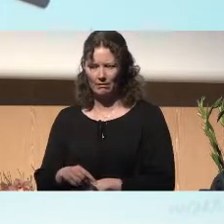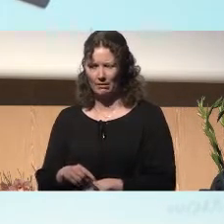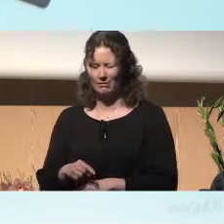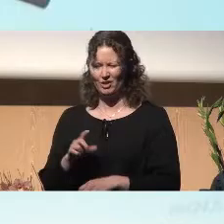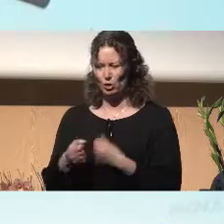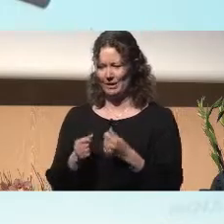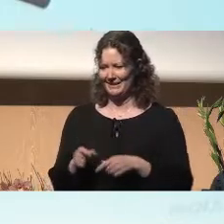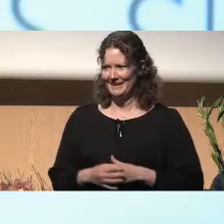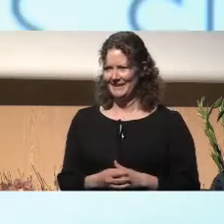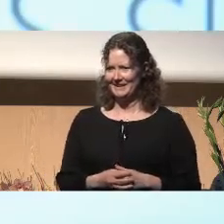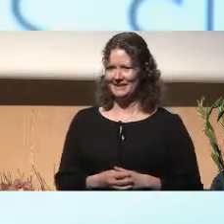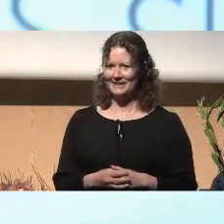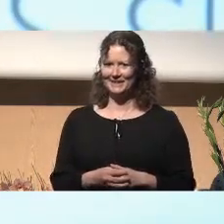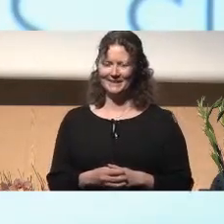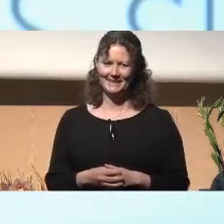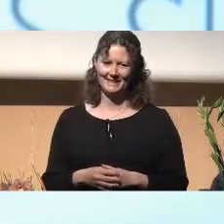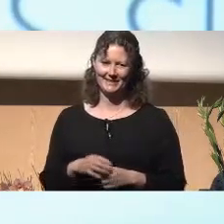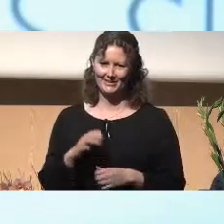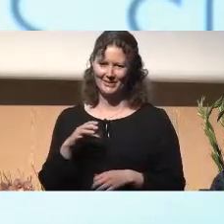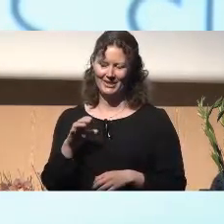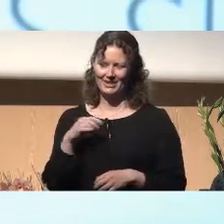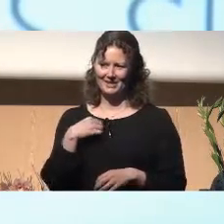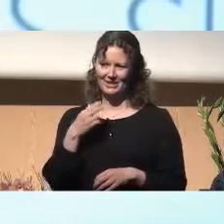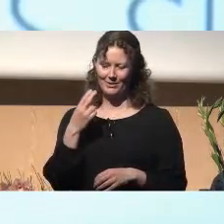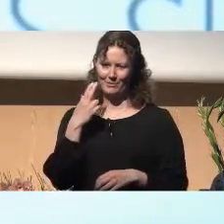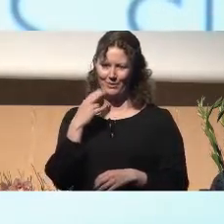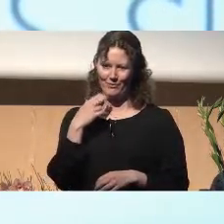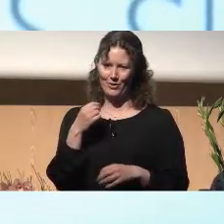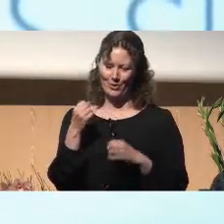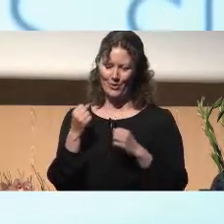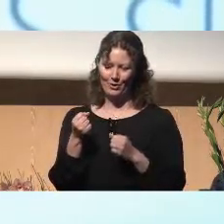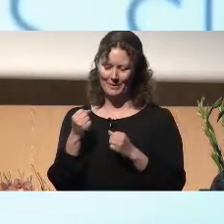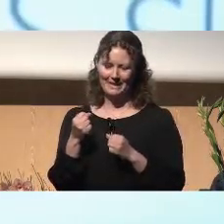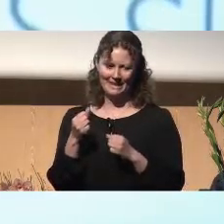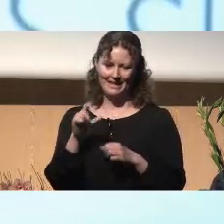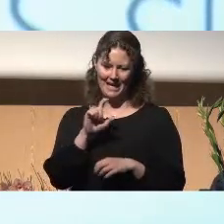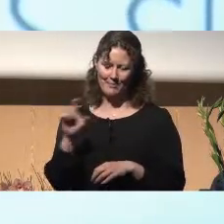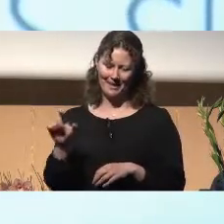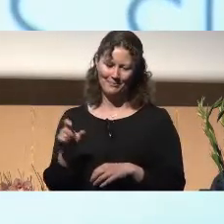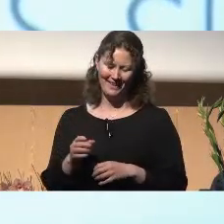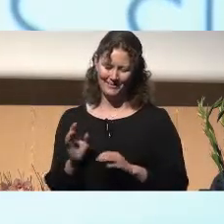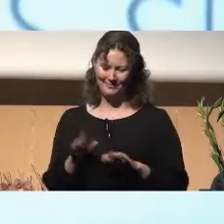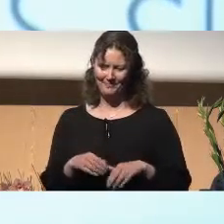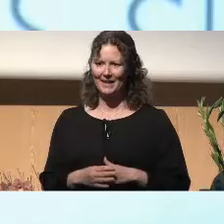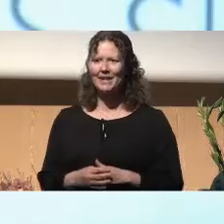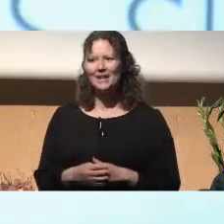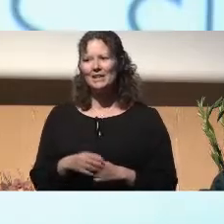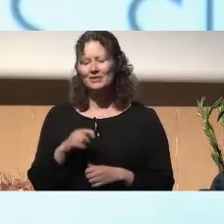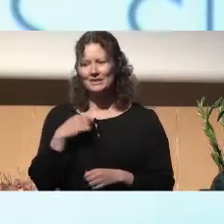inte er kollega. Ursäkta, jag tänkte på det. Jag ska hålla mig till ämnet från och med nu. I alla fall,